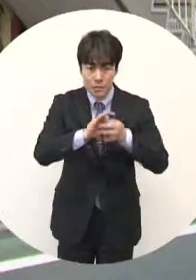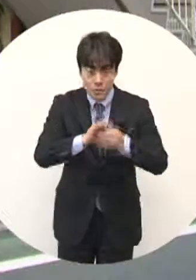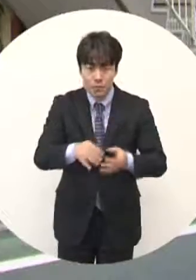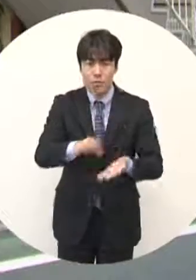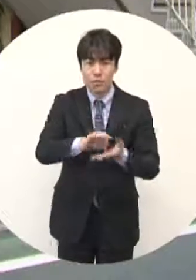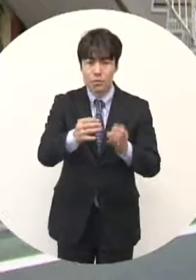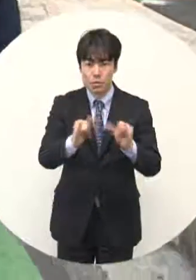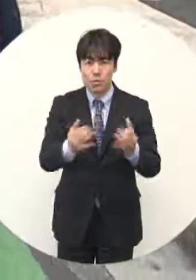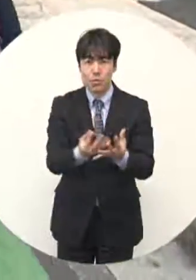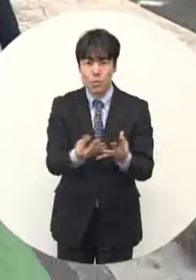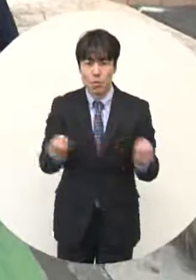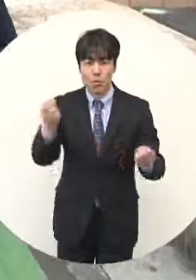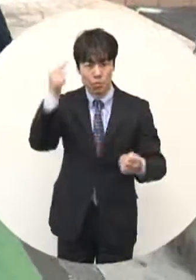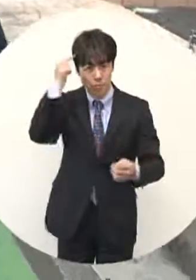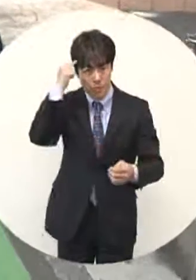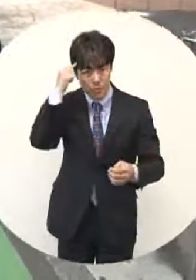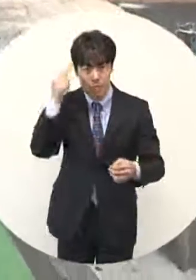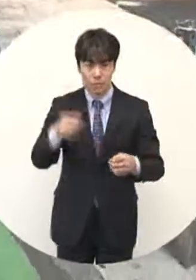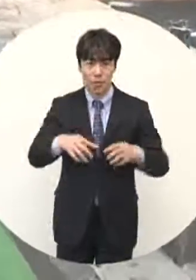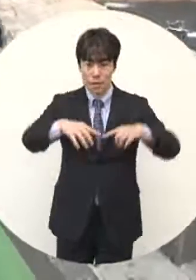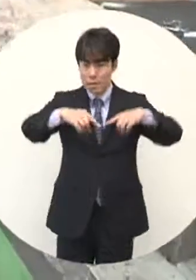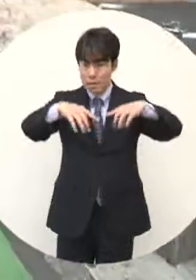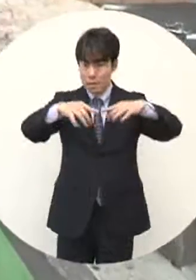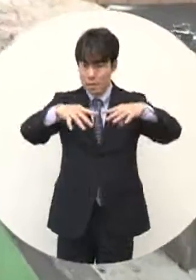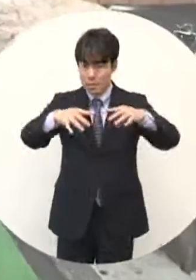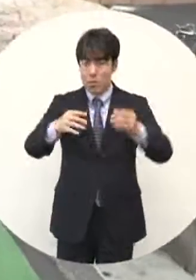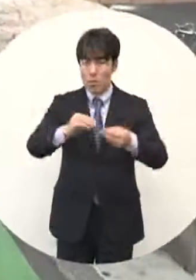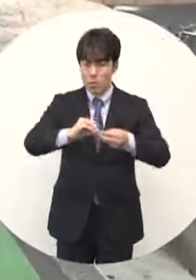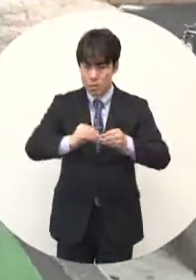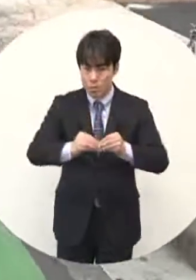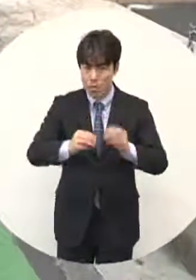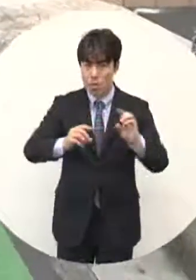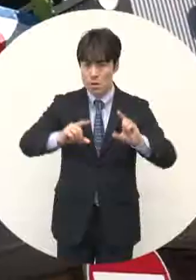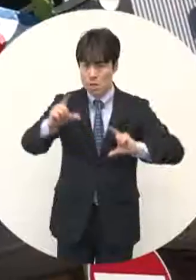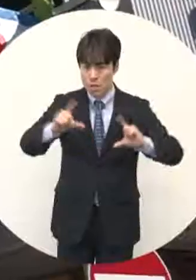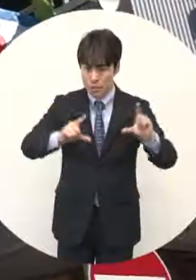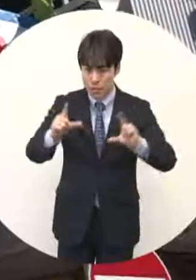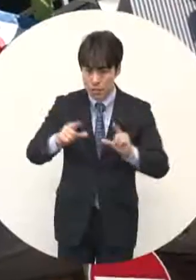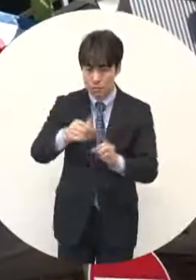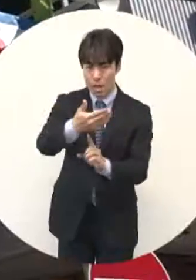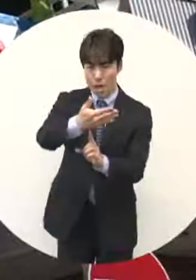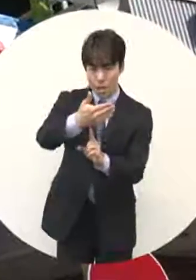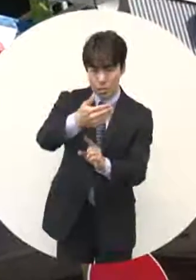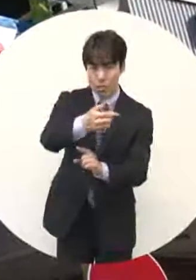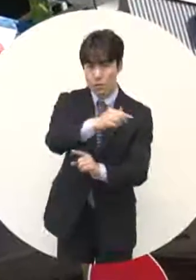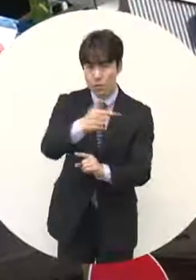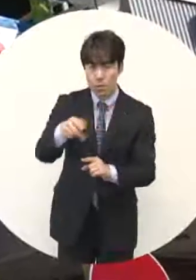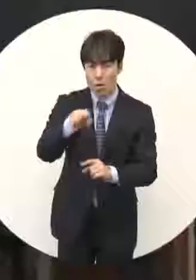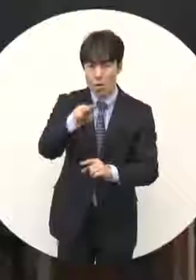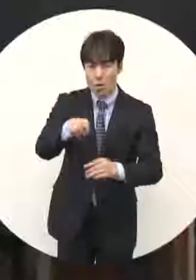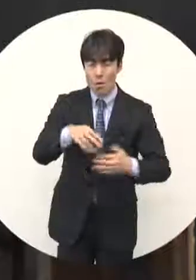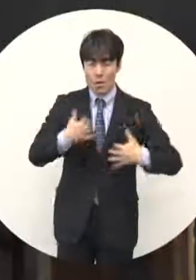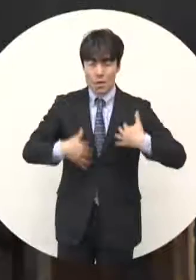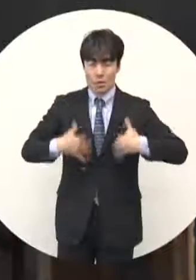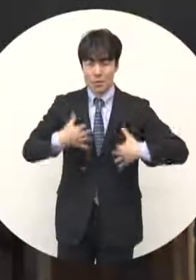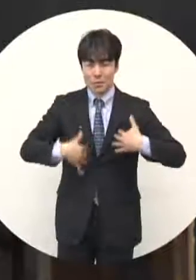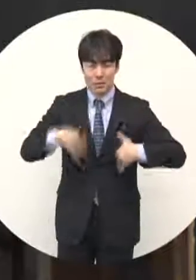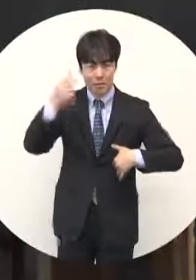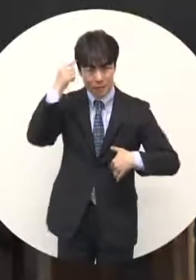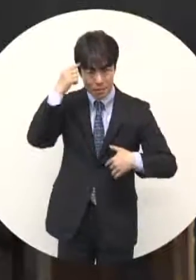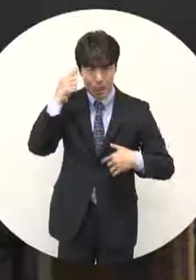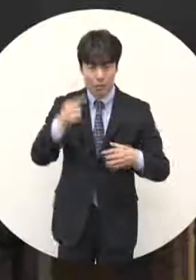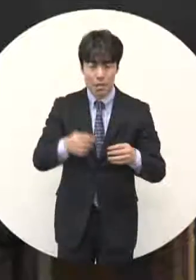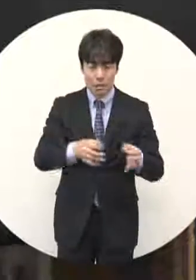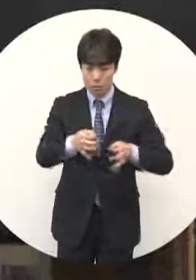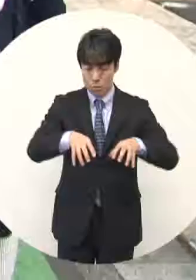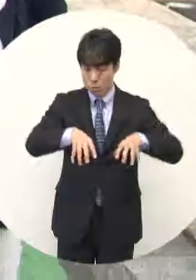はい、それにちょっとこの街路灯の色と形と装飾見てください。はい、なんかワクワクしませんか。こういう違いを目